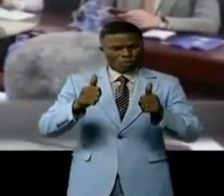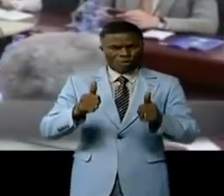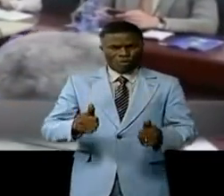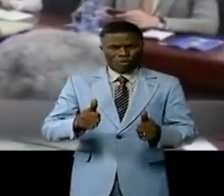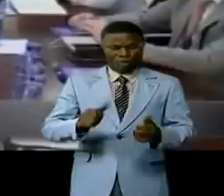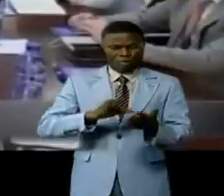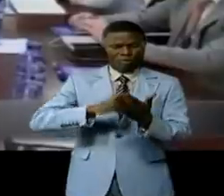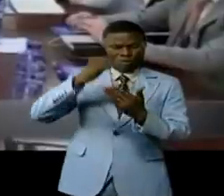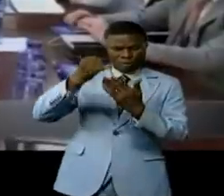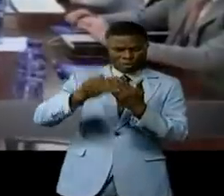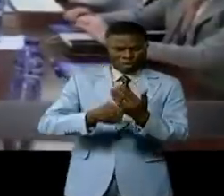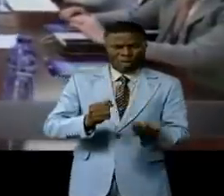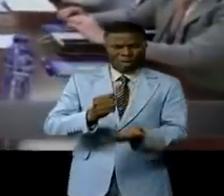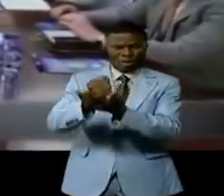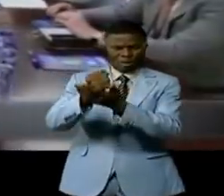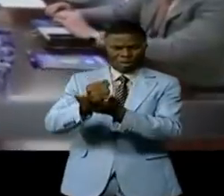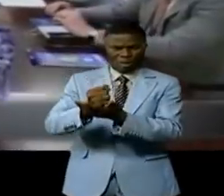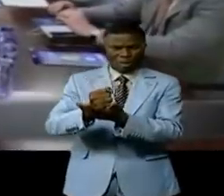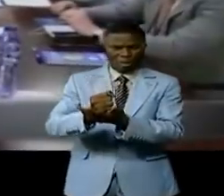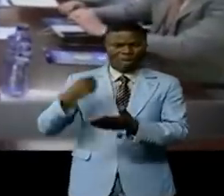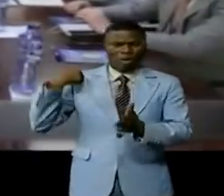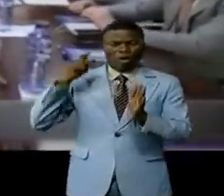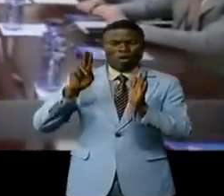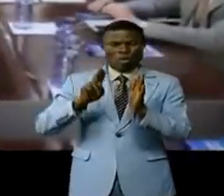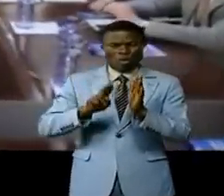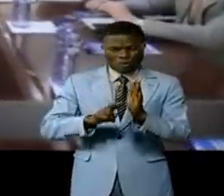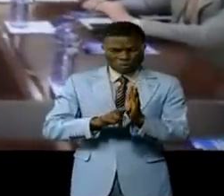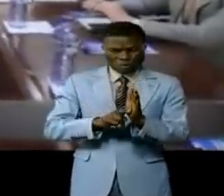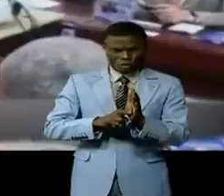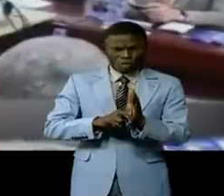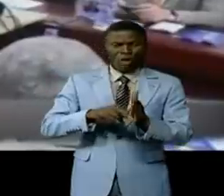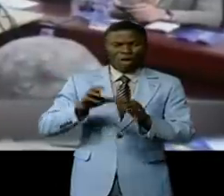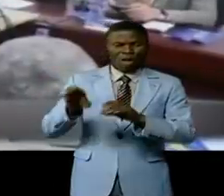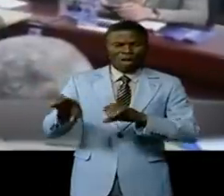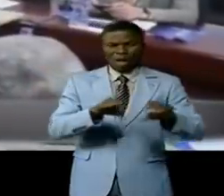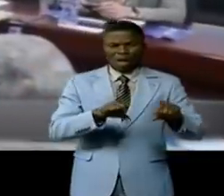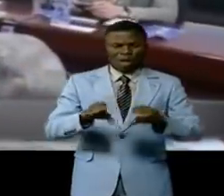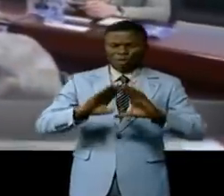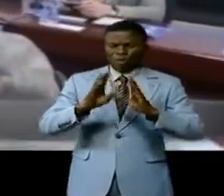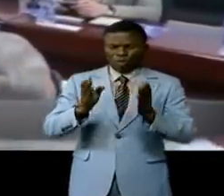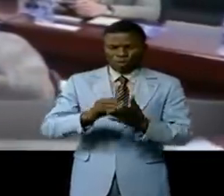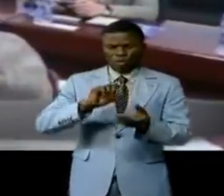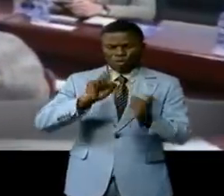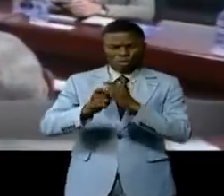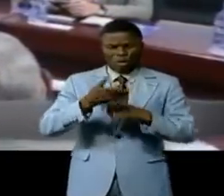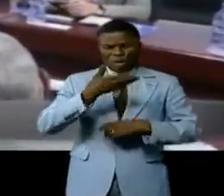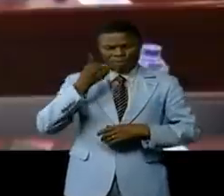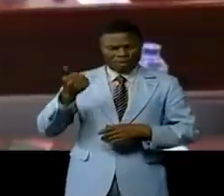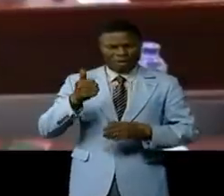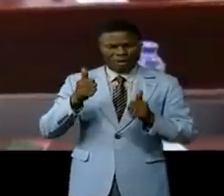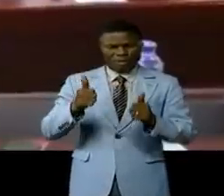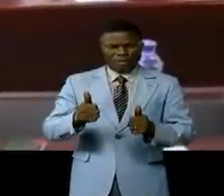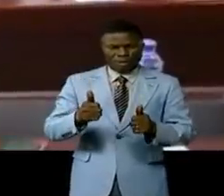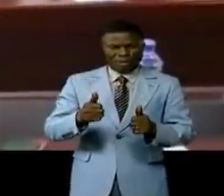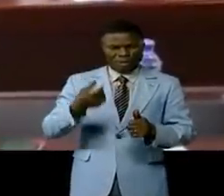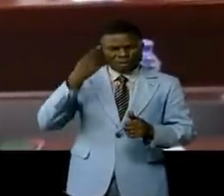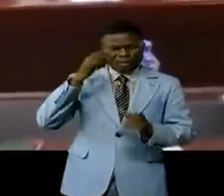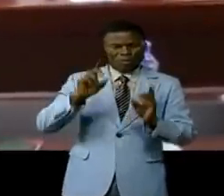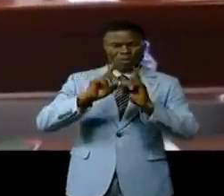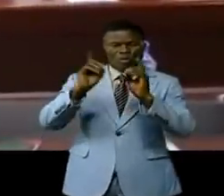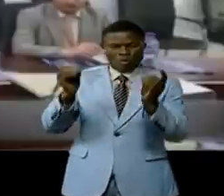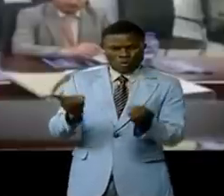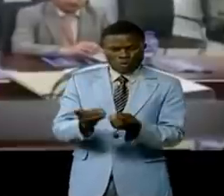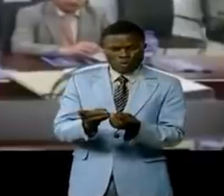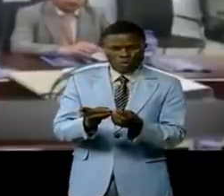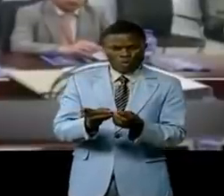Ce projet permettra au gouvernement de mettre en œuvre des réformes de bonne gouvernance. Pour cette délégation,